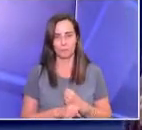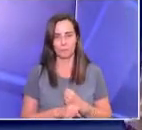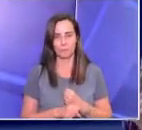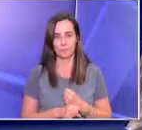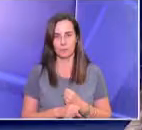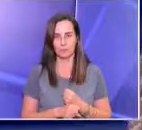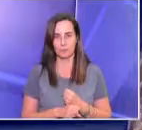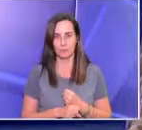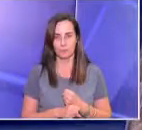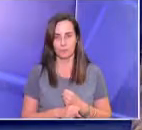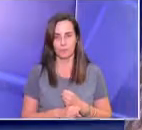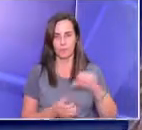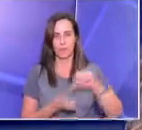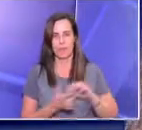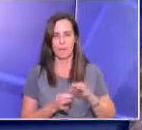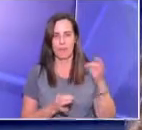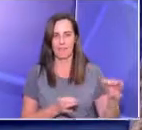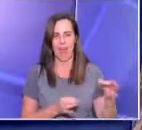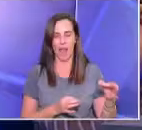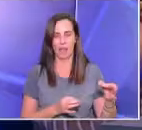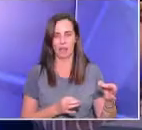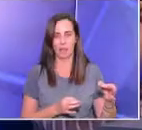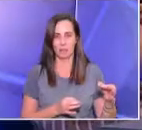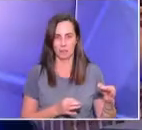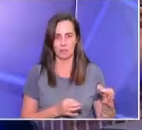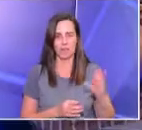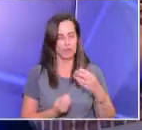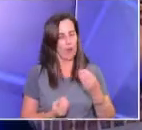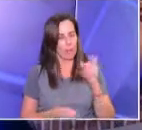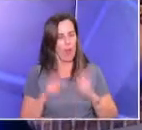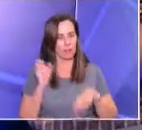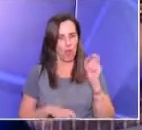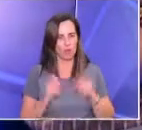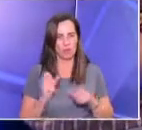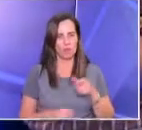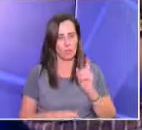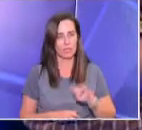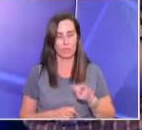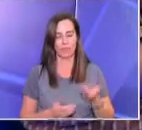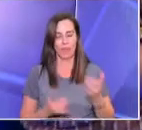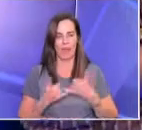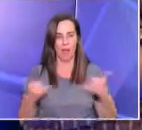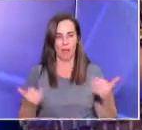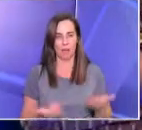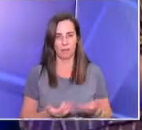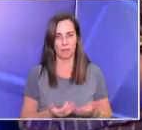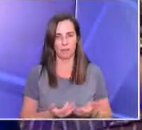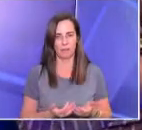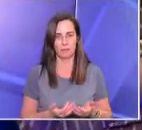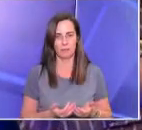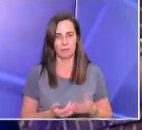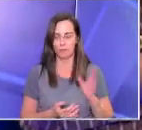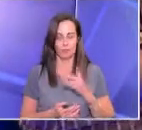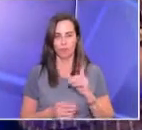כל עיר פריפריאלית. מי יש כל נמוך? יש בה לא מעט אנשים ש... נזקקים לשירותי הרווחה,